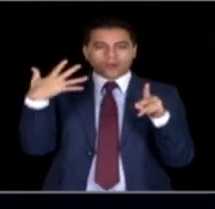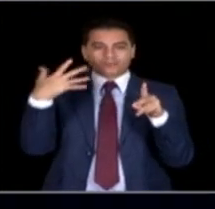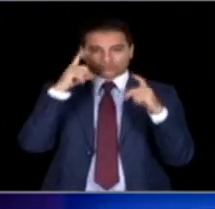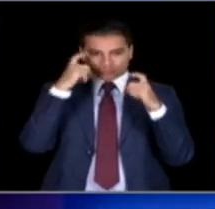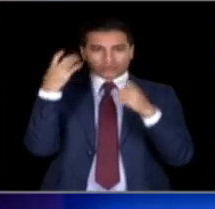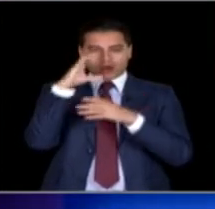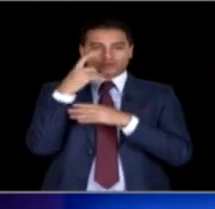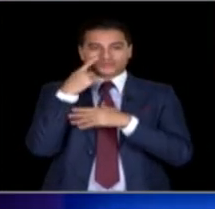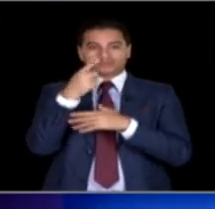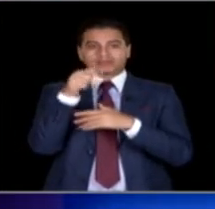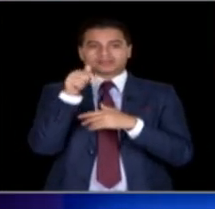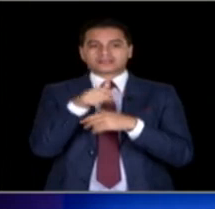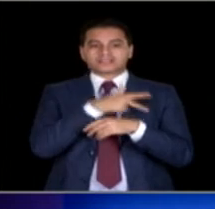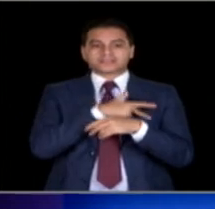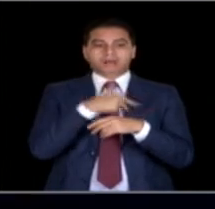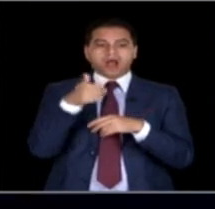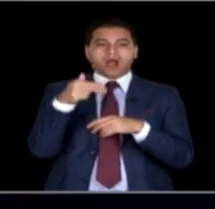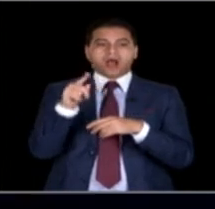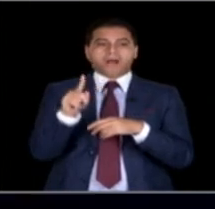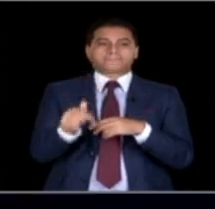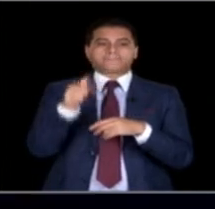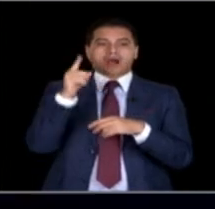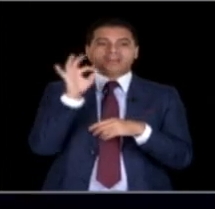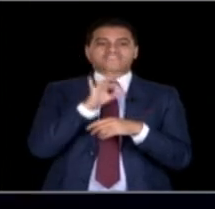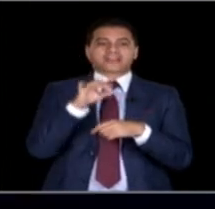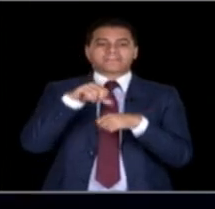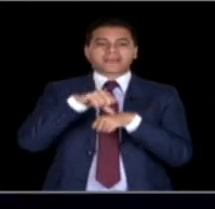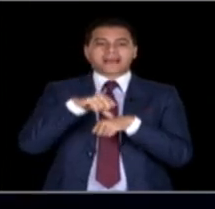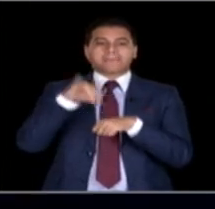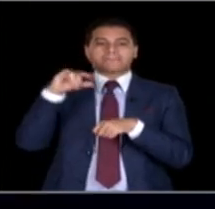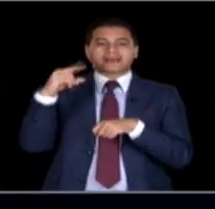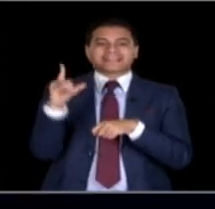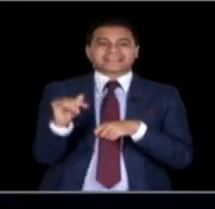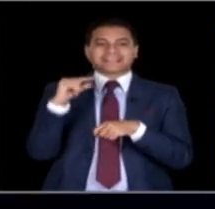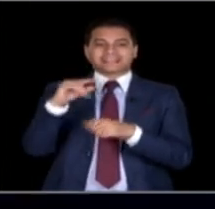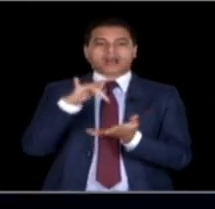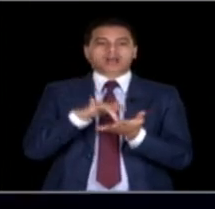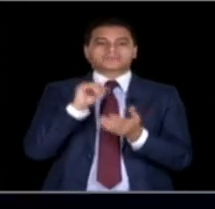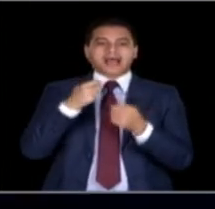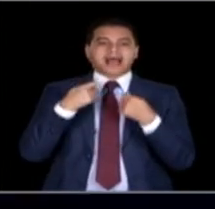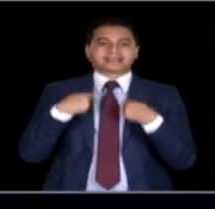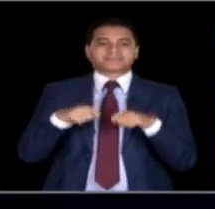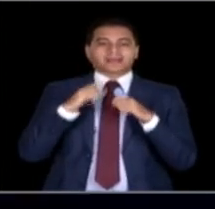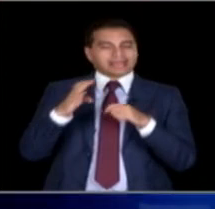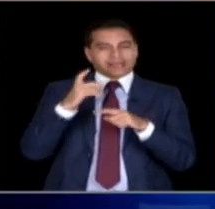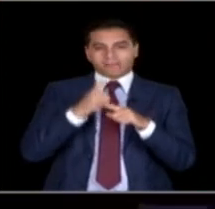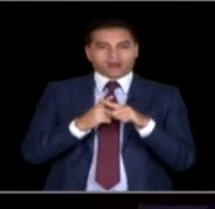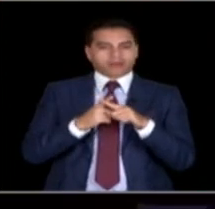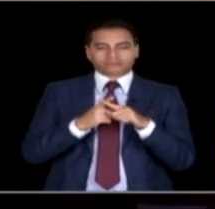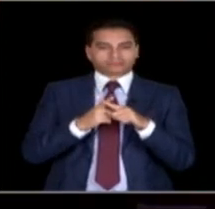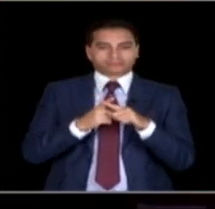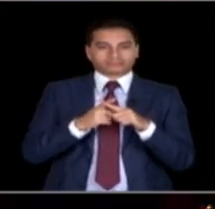اسلام اجابتك. مدريد. مدريد عاصمة اسبانيا. اجابة